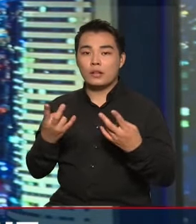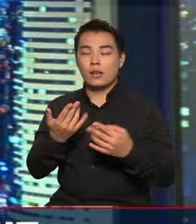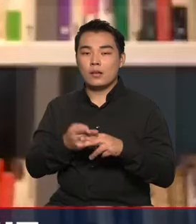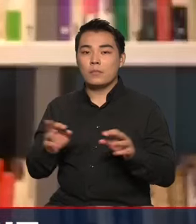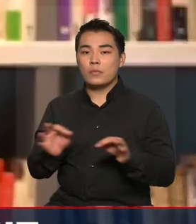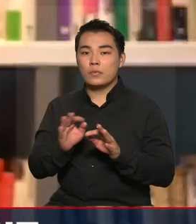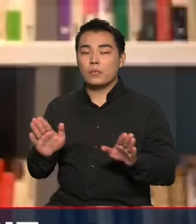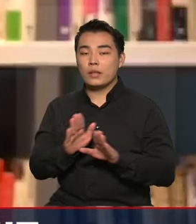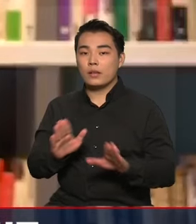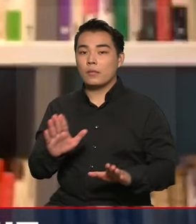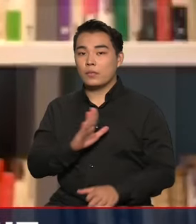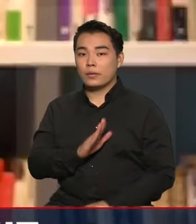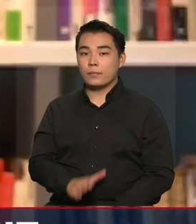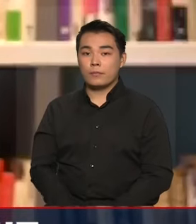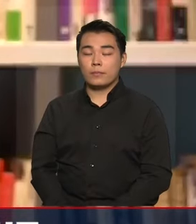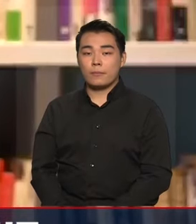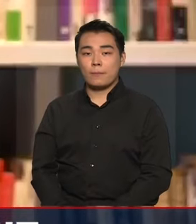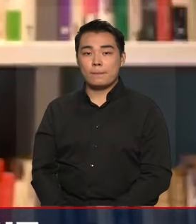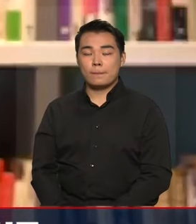орындап шықтым.